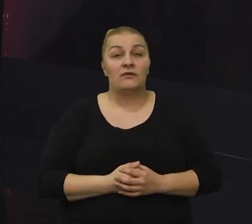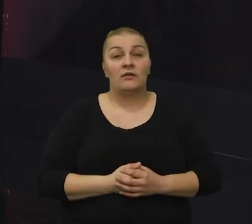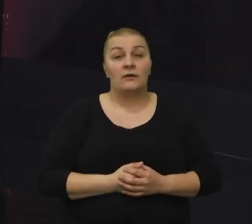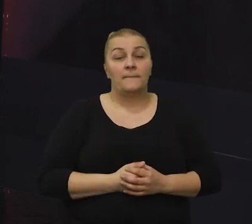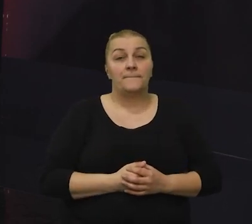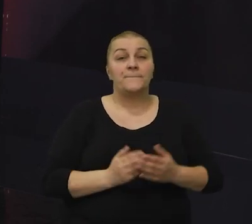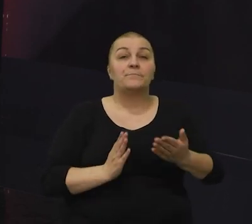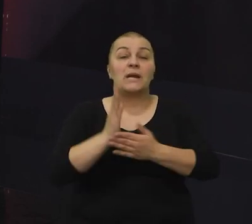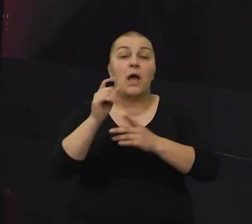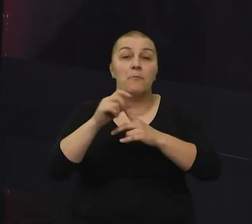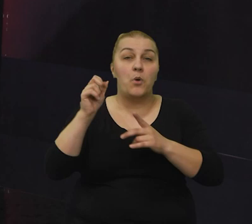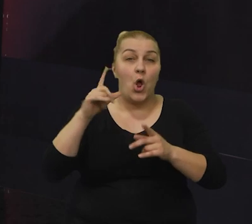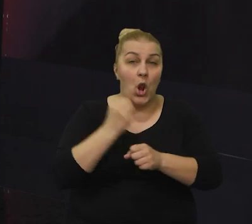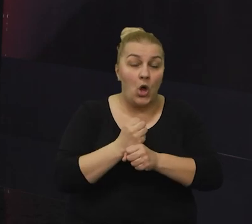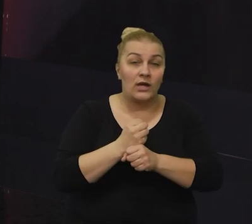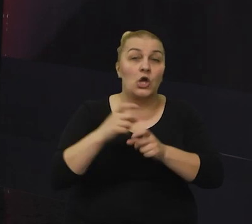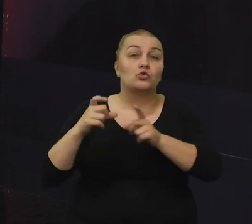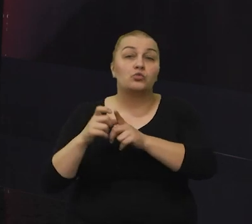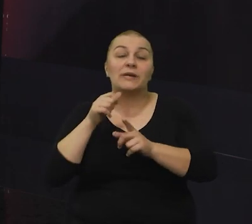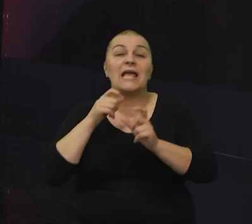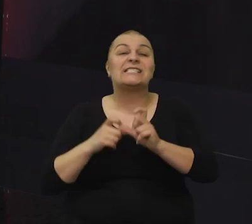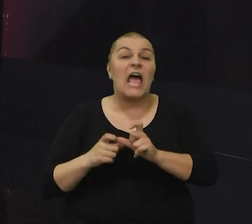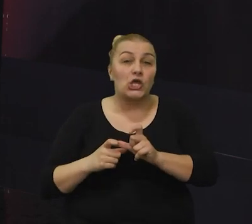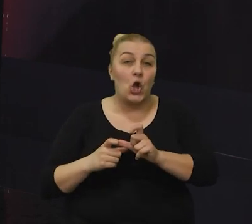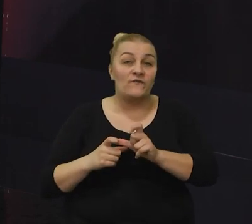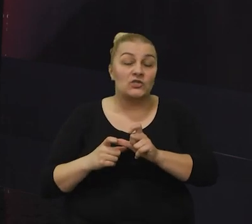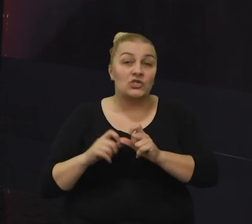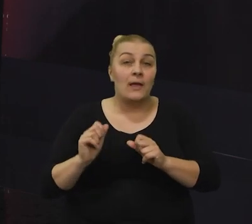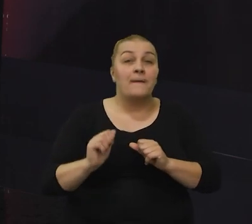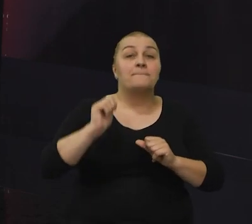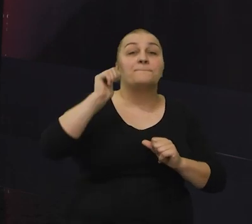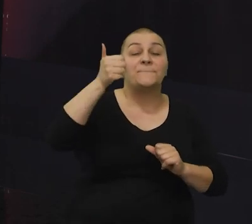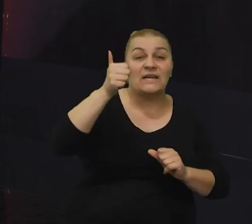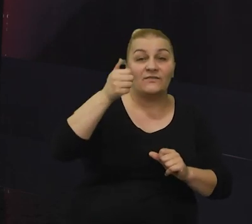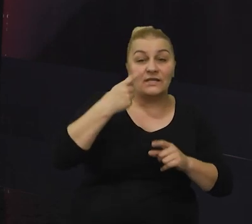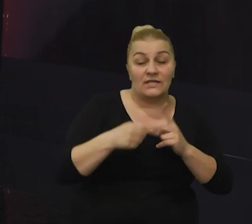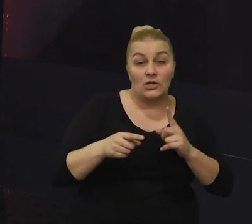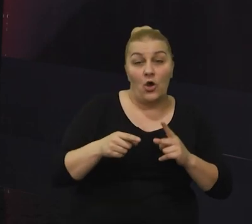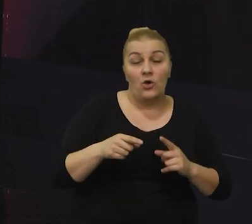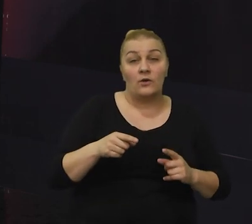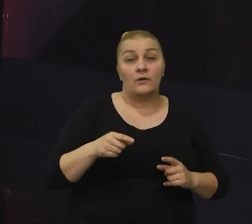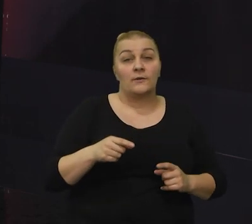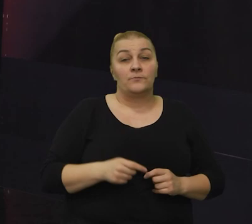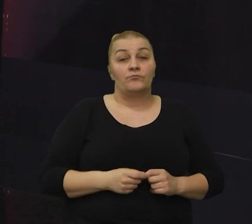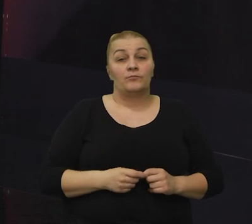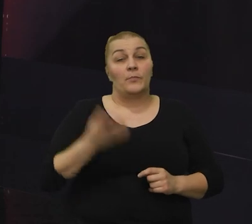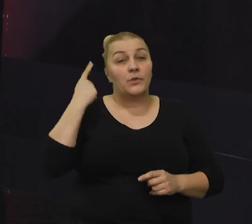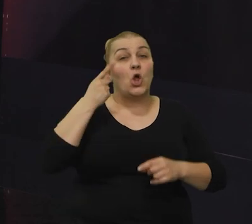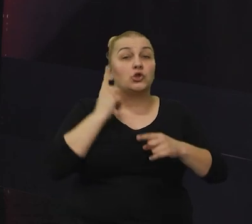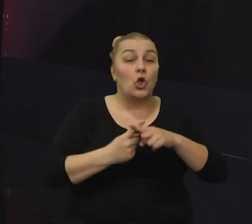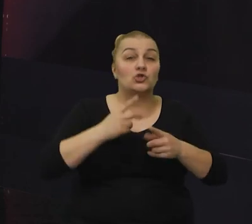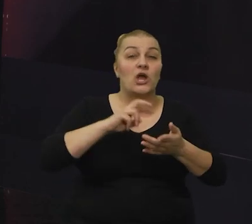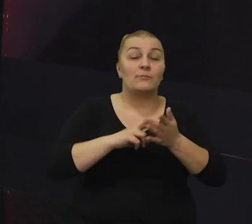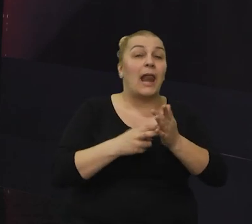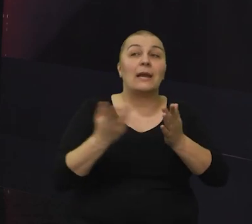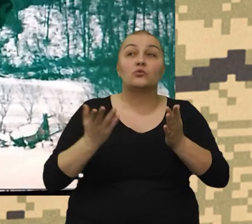Čapralazlijama, prema Polog, Dubinu i Sajković. Znači prvi je Skeje taj dio, jer samo je dao ja točan plan